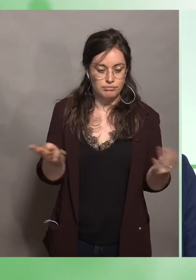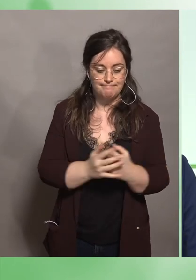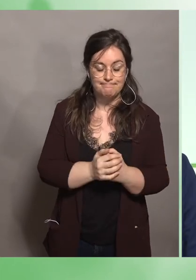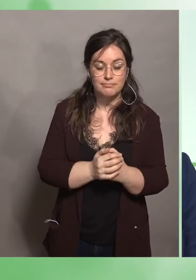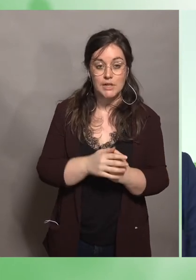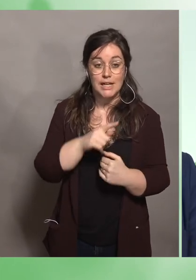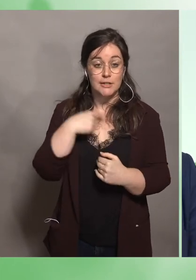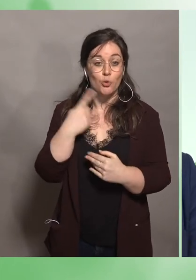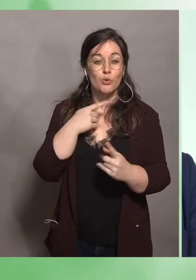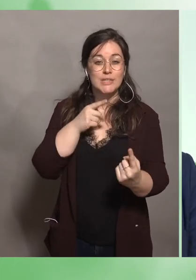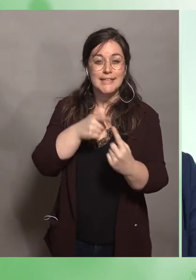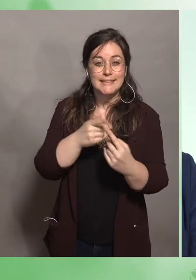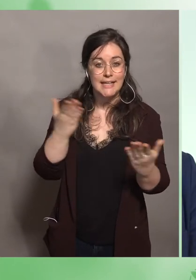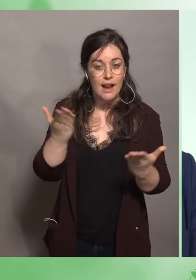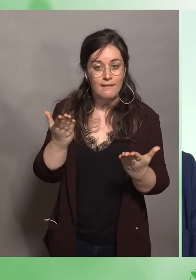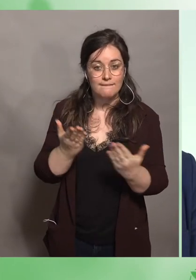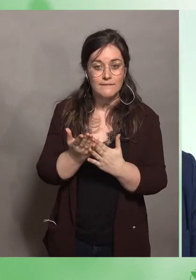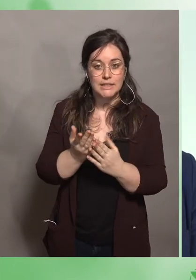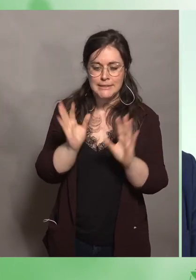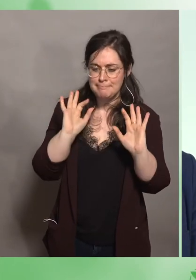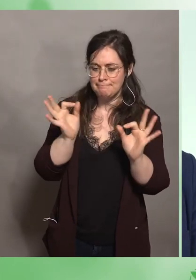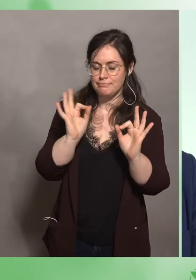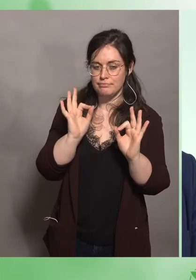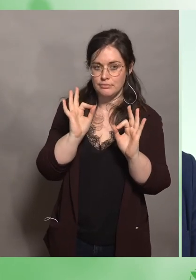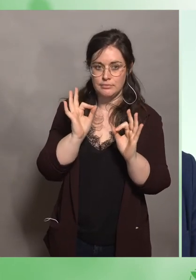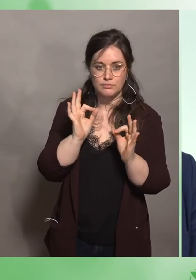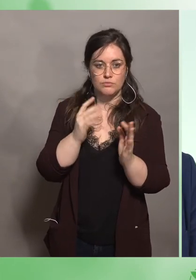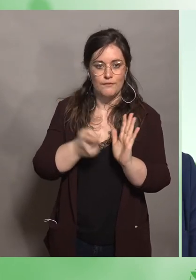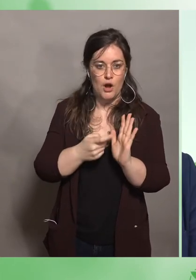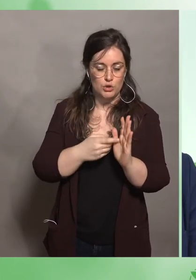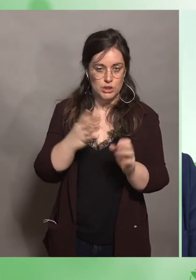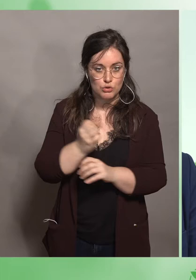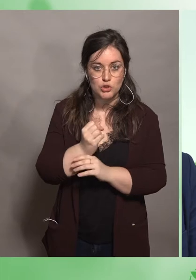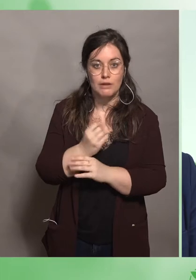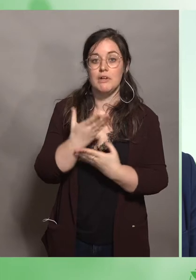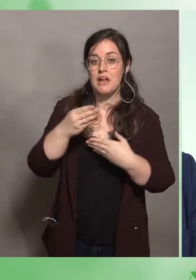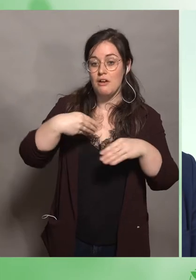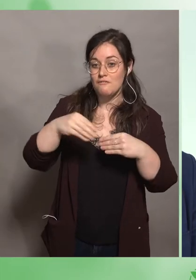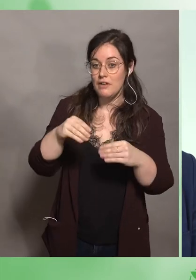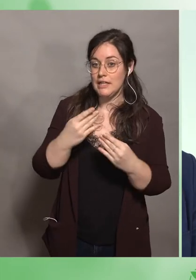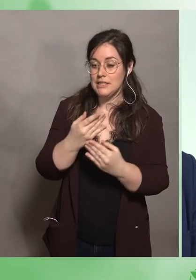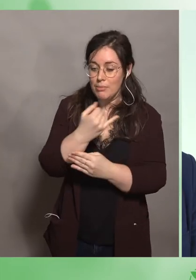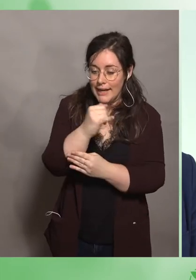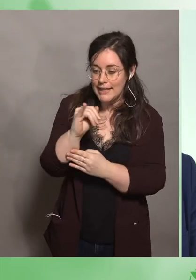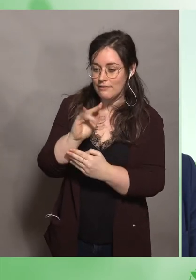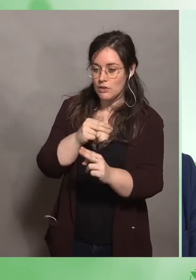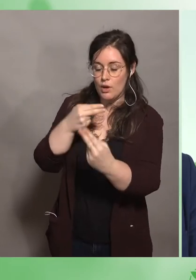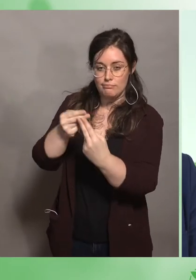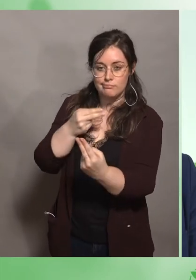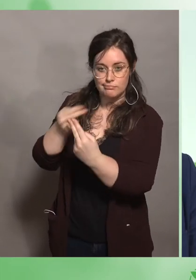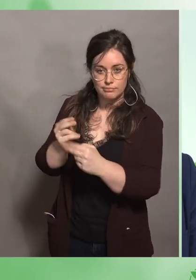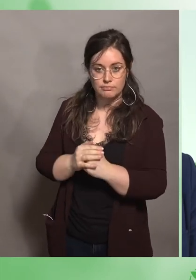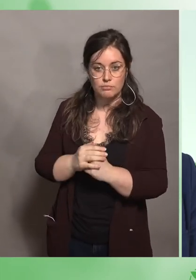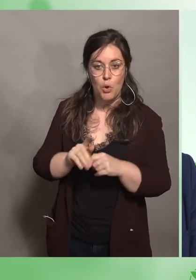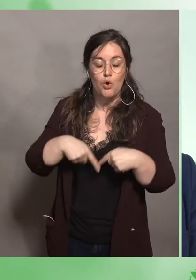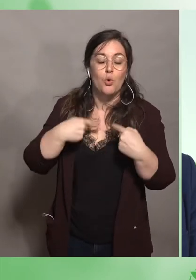hier immer wieder ideale Voraussetzungen zu bieten, sprich flexibel auf die individuellen Bedürfnisse einzugehen. Genau, und